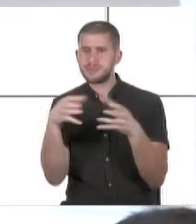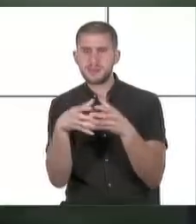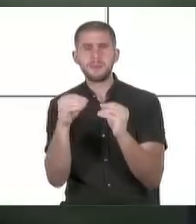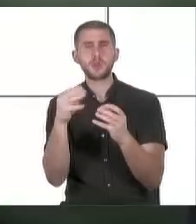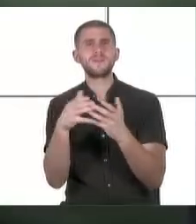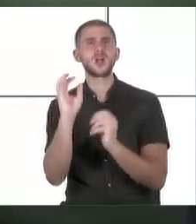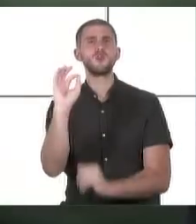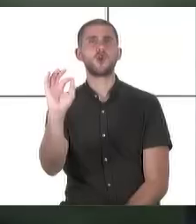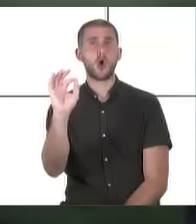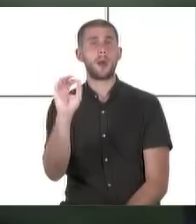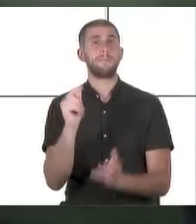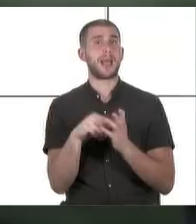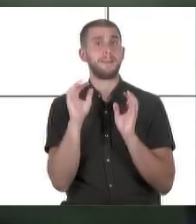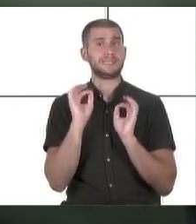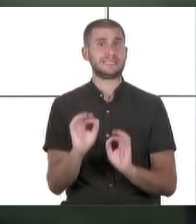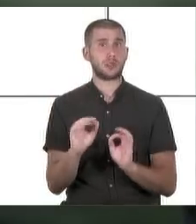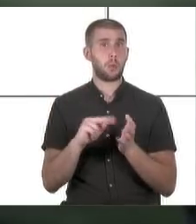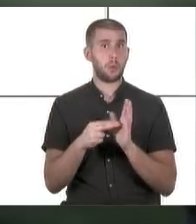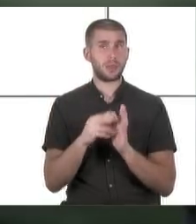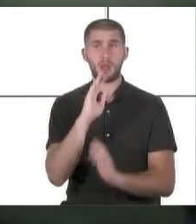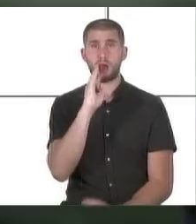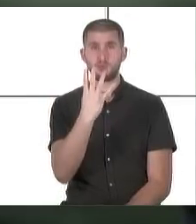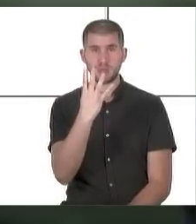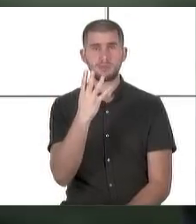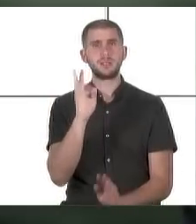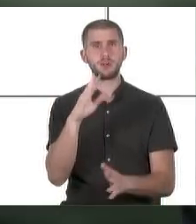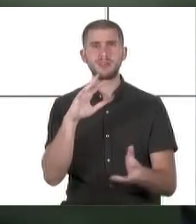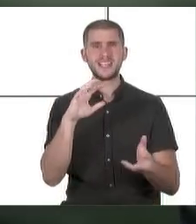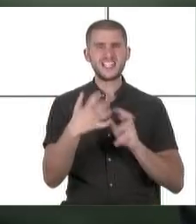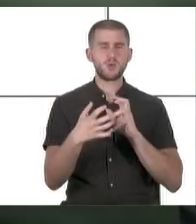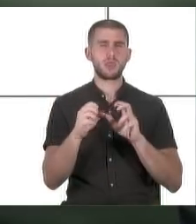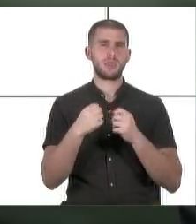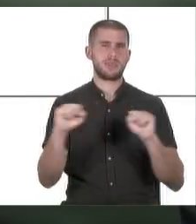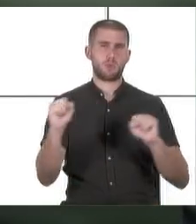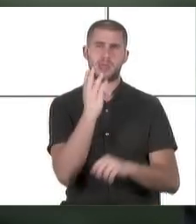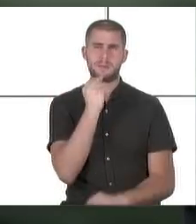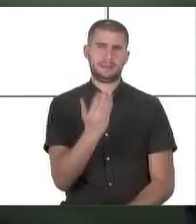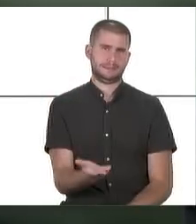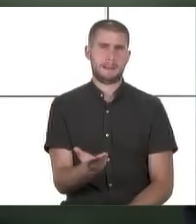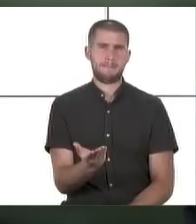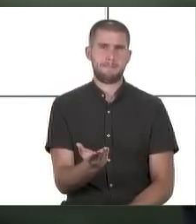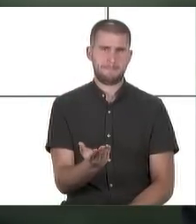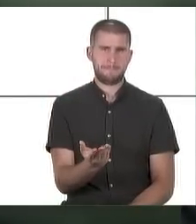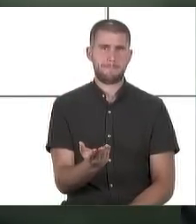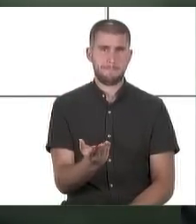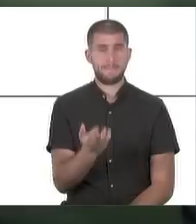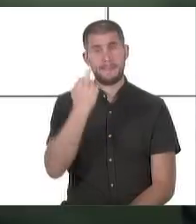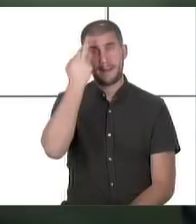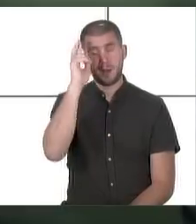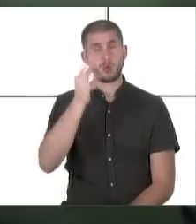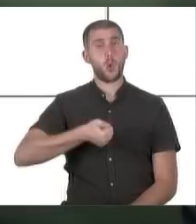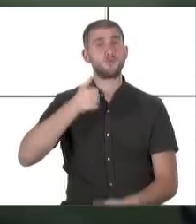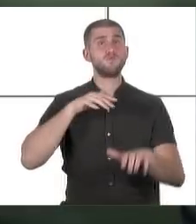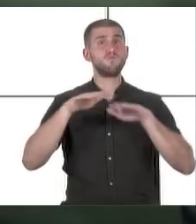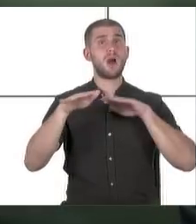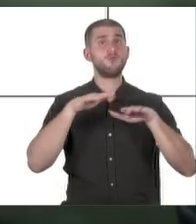משלו. בעקבות המציאות הפוליטית של 4 שנים, חל עיוות בדמוקרטיה הישראלית. הרעיון של ראש